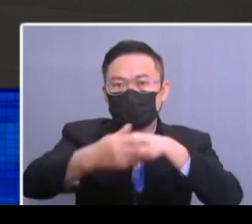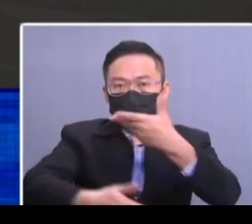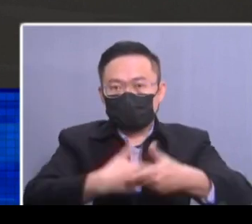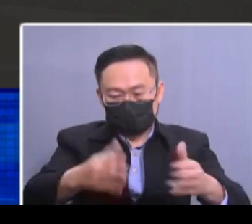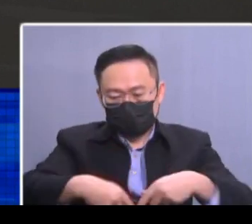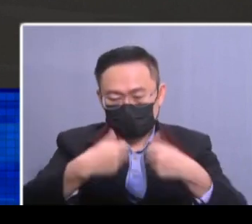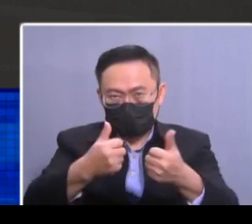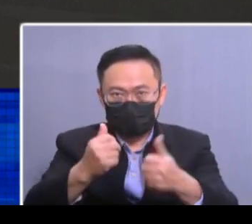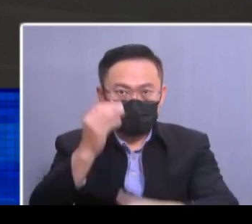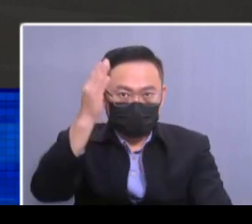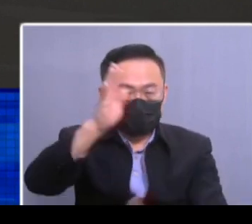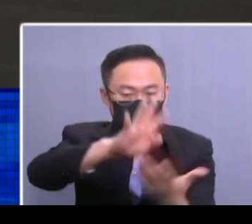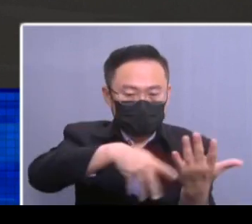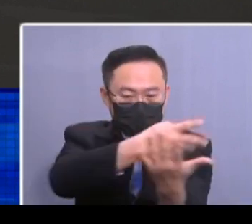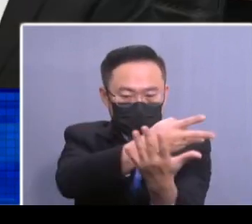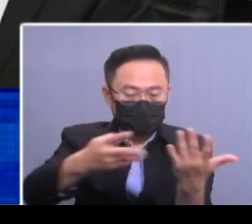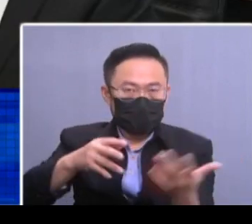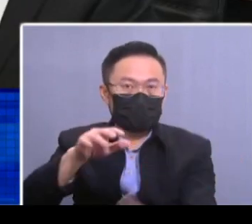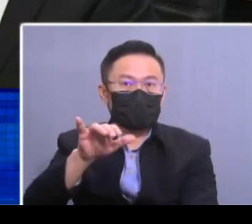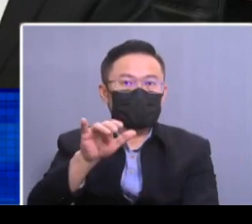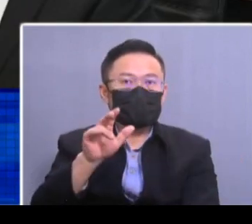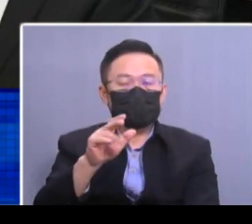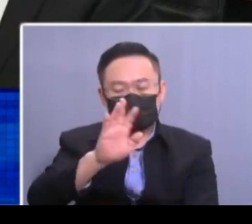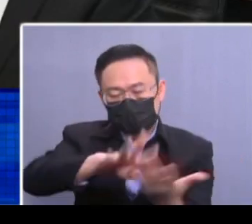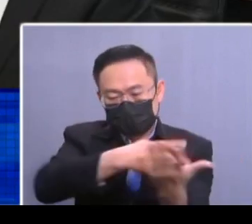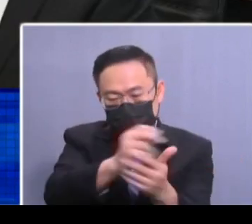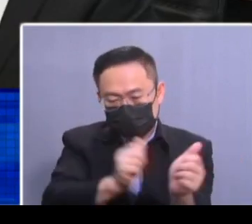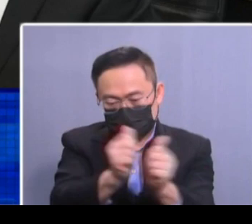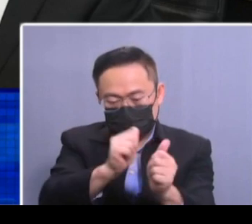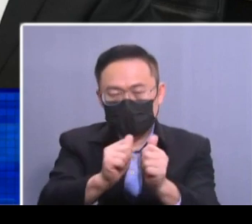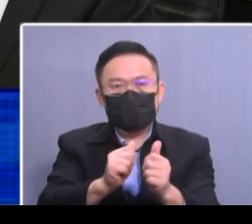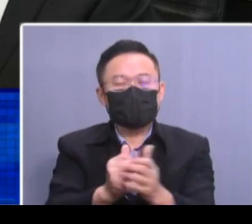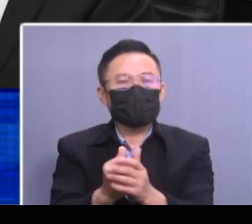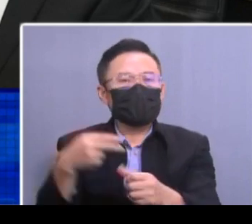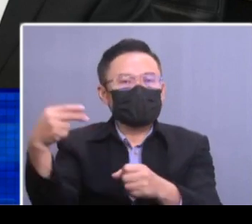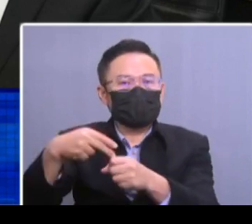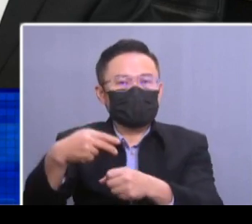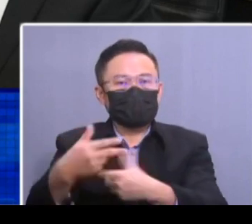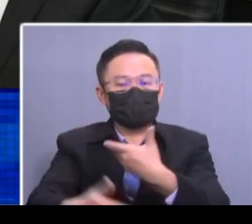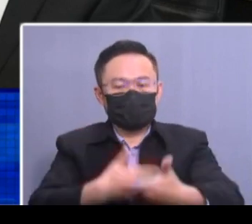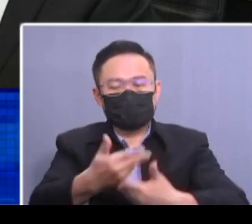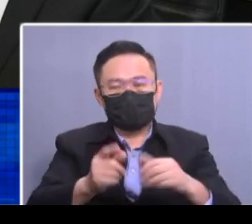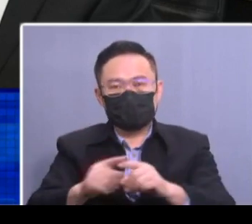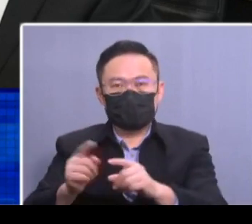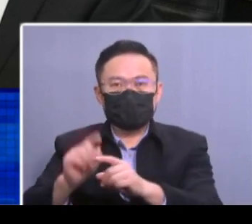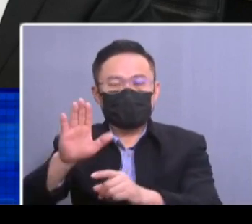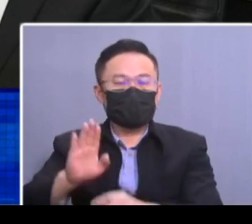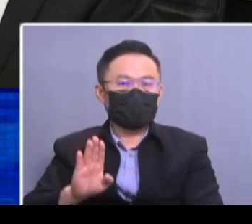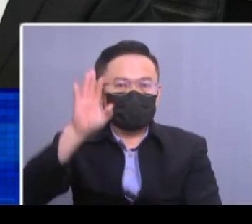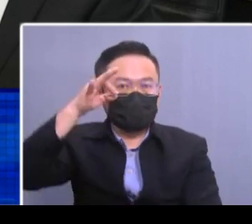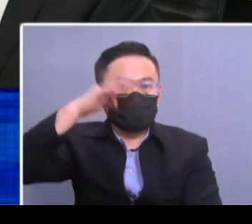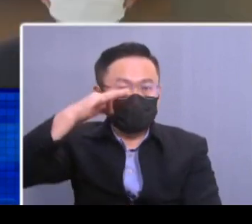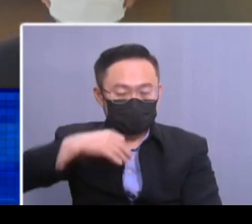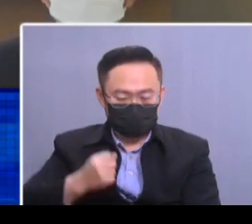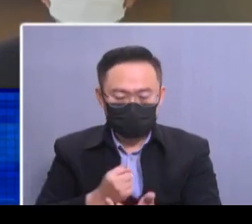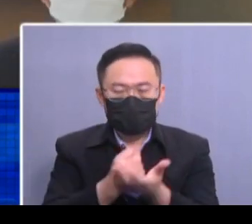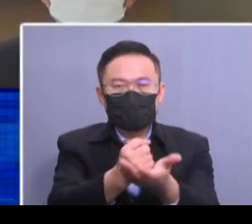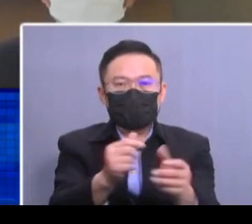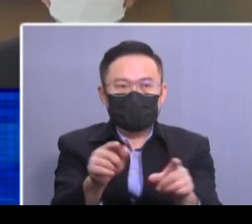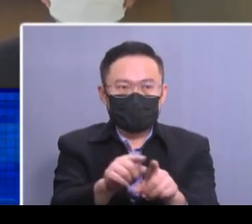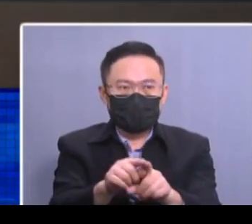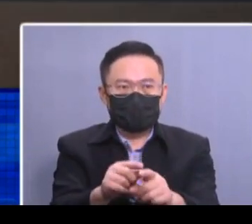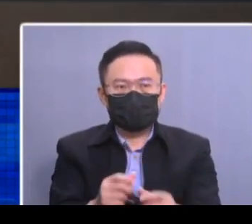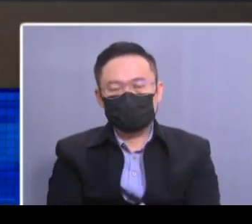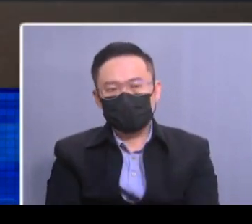กับแผนกลยุทธ์ในการเสริมสร้างสัญภาพในการแข่งขันของกลุ่มธุรกิจปิโตรเลียมขั้นปลายของกลุ่มปตท.ด้านคุณ